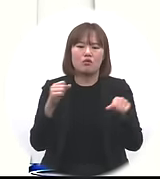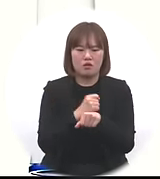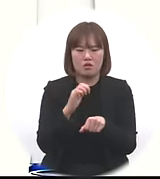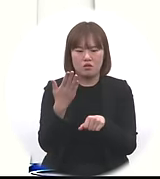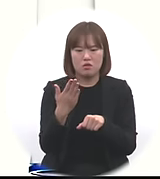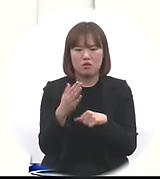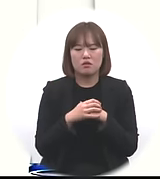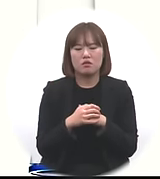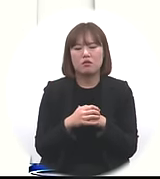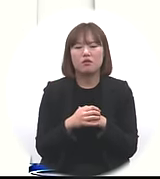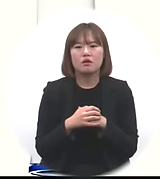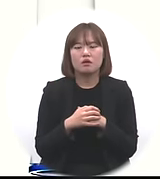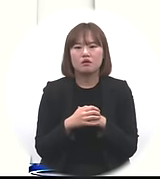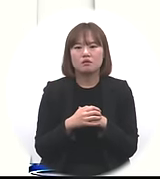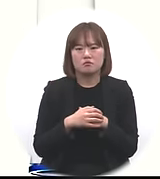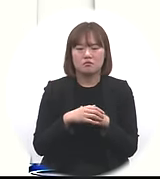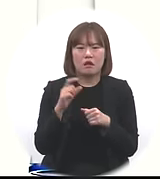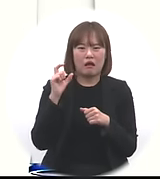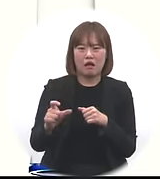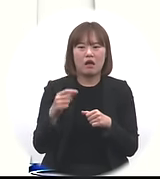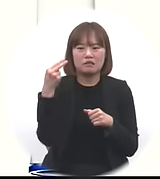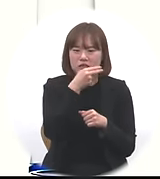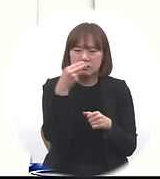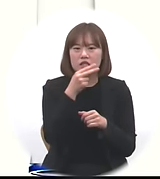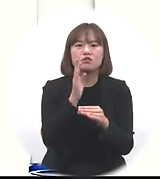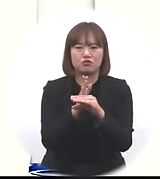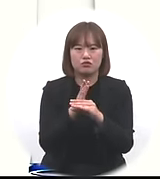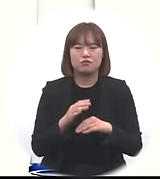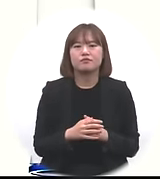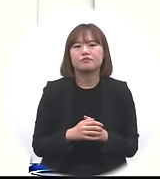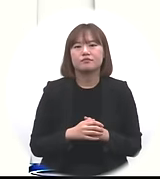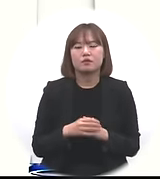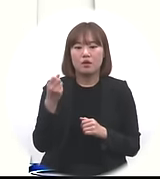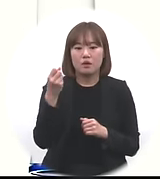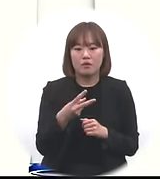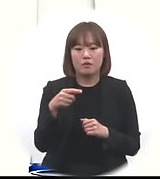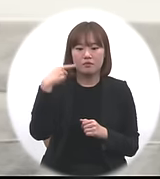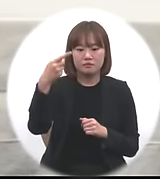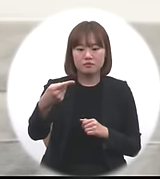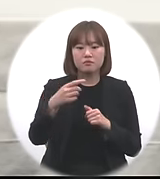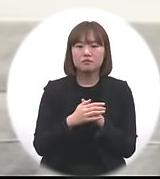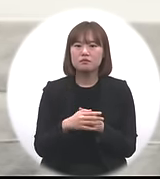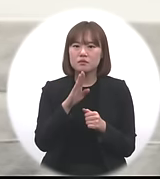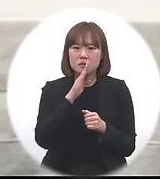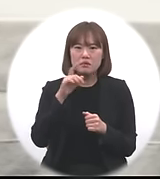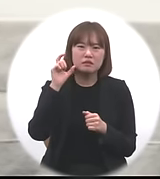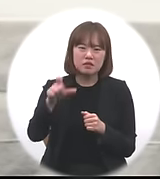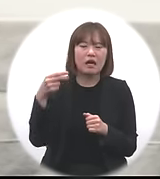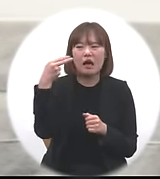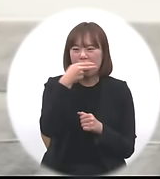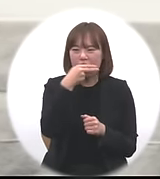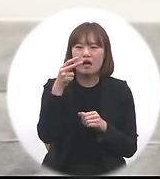부드러워야 되는데 그렇게 뻣뻣한 거를 톡톡하니 힘이 있다 이러면서 쓰고 있습니다. 자, 또 다른 문제는